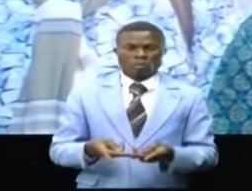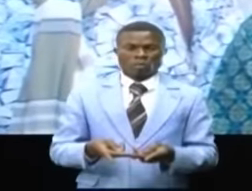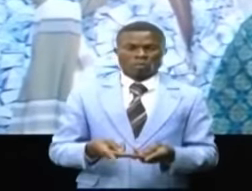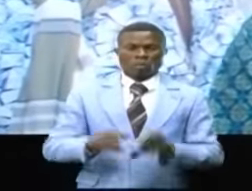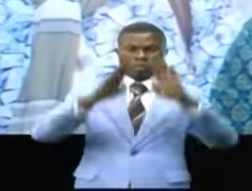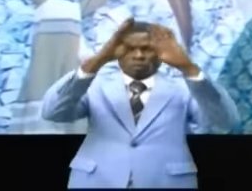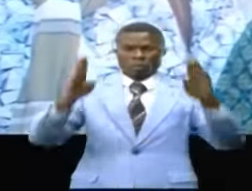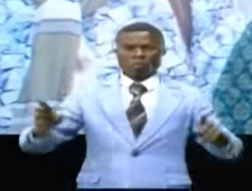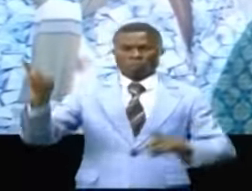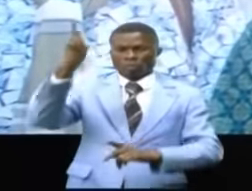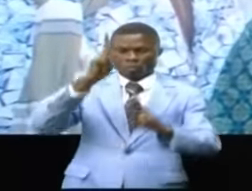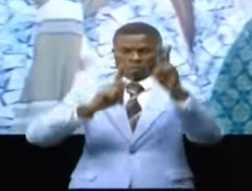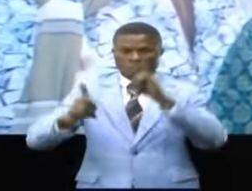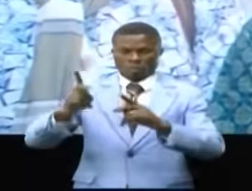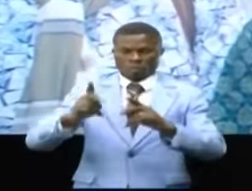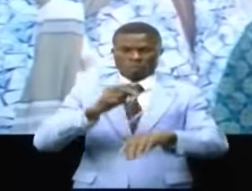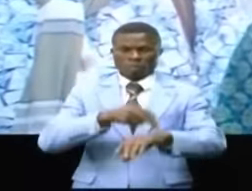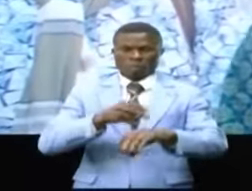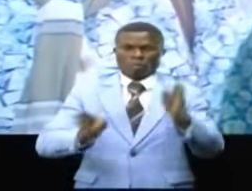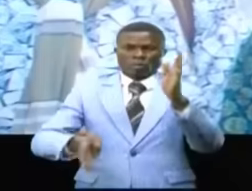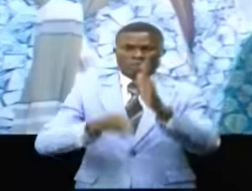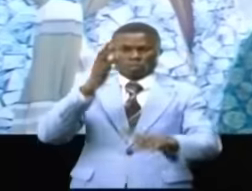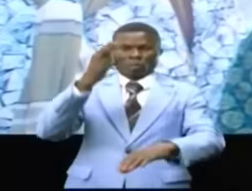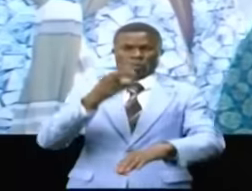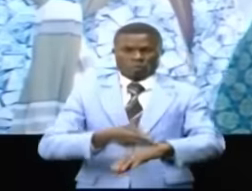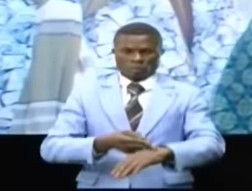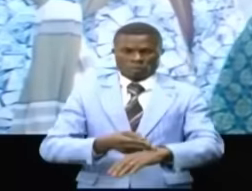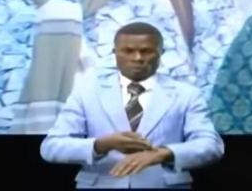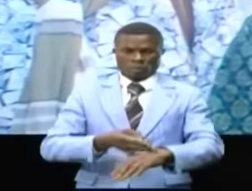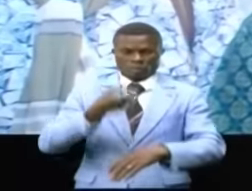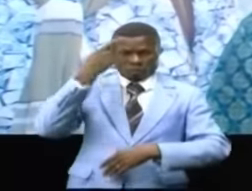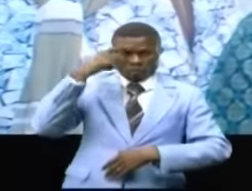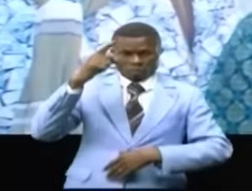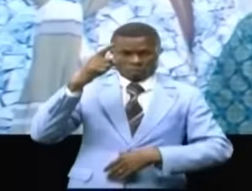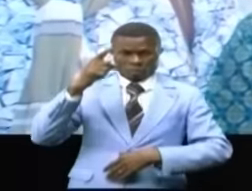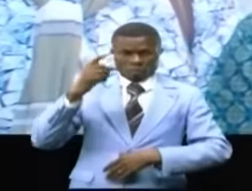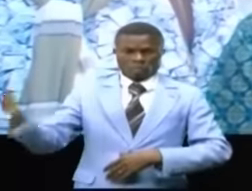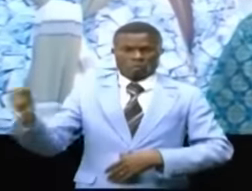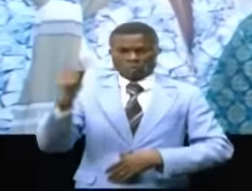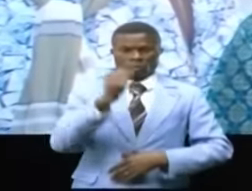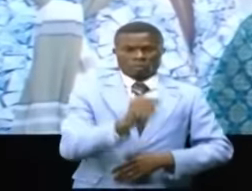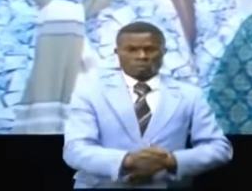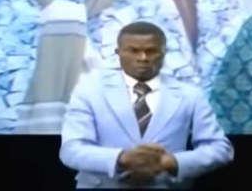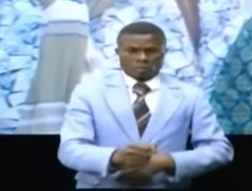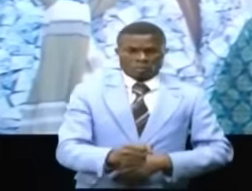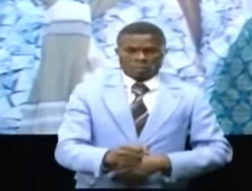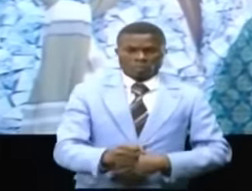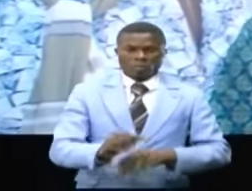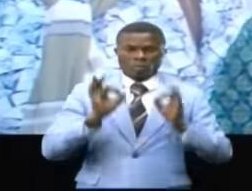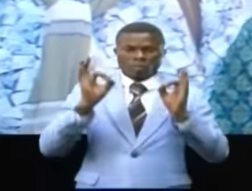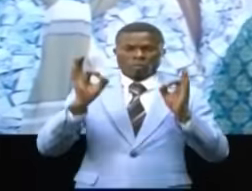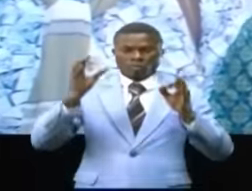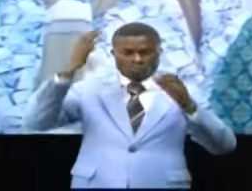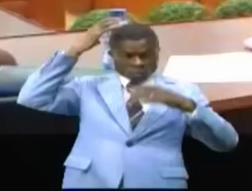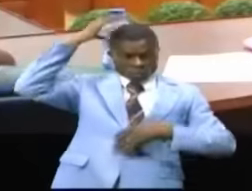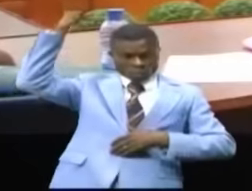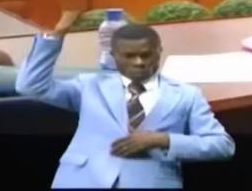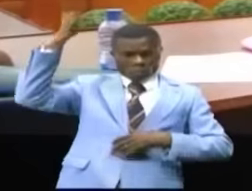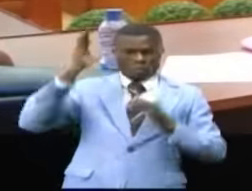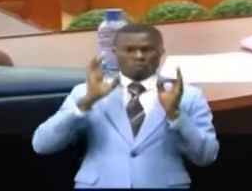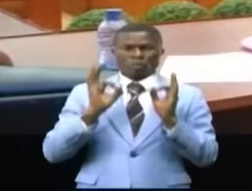Palais du Peuple à partir des 14h pour l'investiture du nouvel évêque